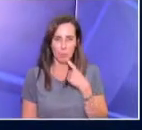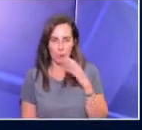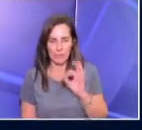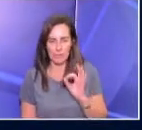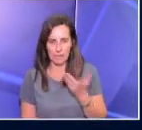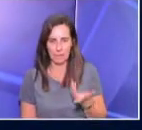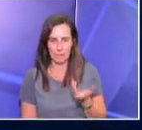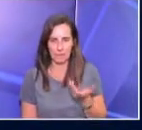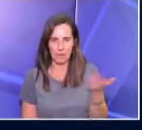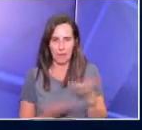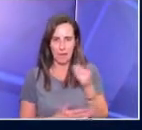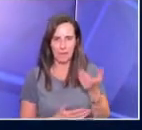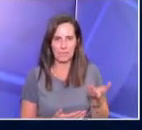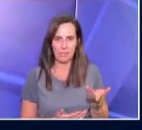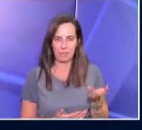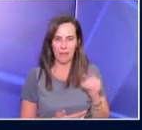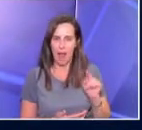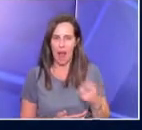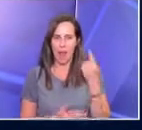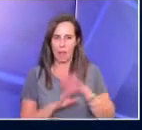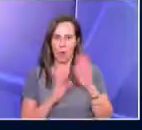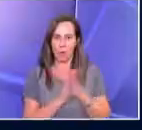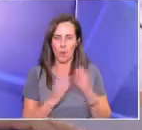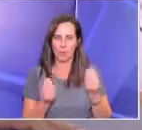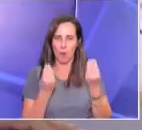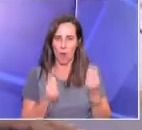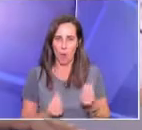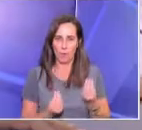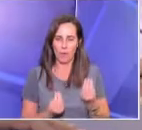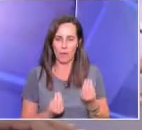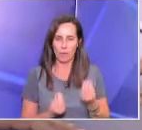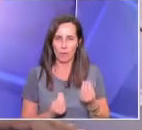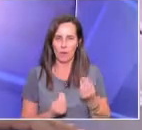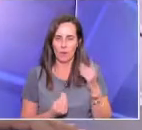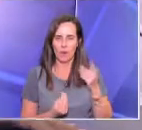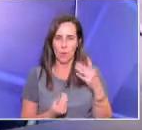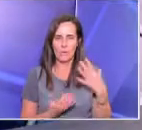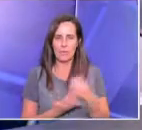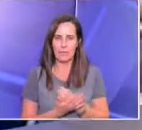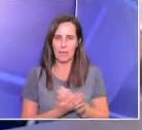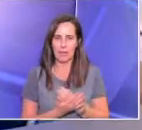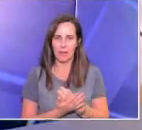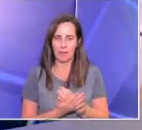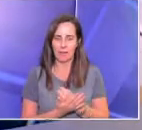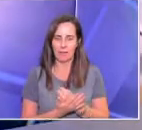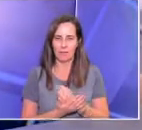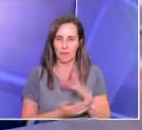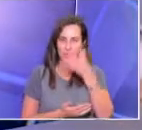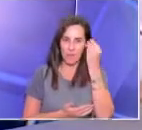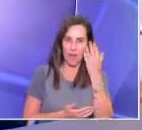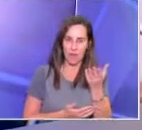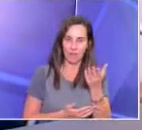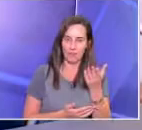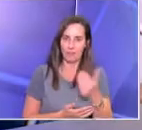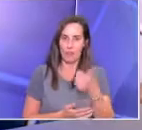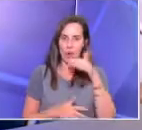במילים אחרות, זה איך זה, למרות כל הדברים הטובים והנהדרים האלה, הוא הצליח במרכאות. רגע, שנייה, שכחנו.